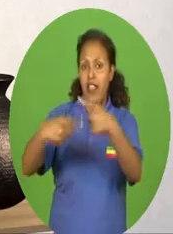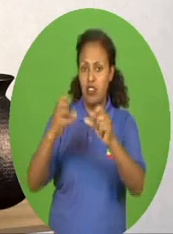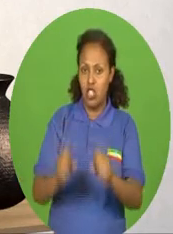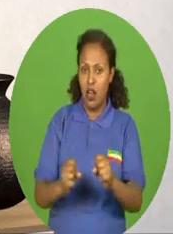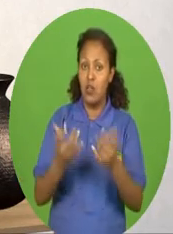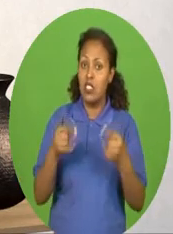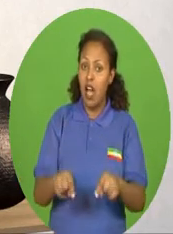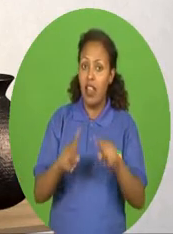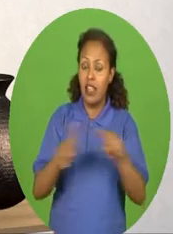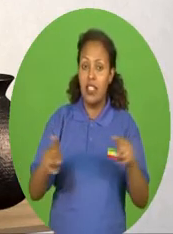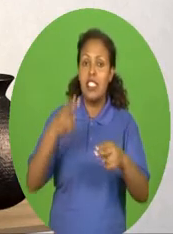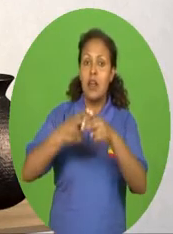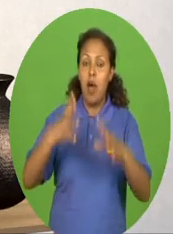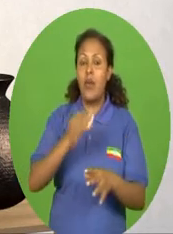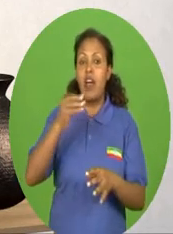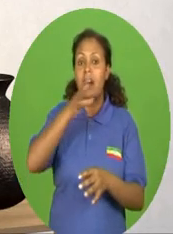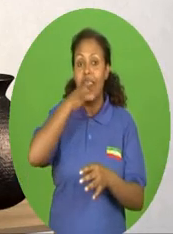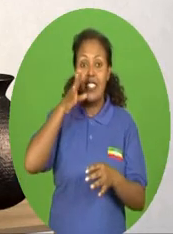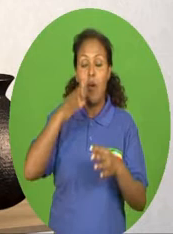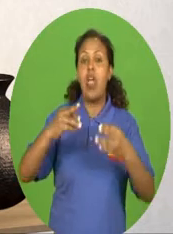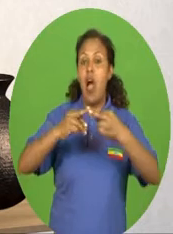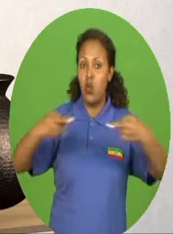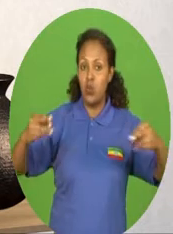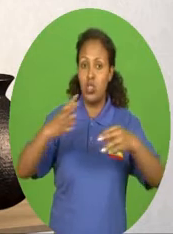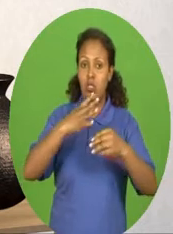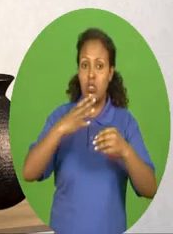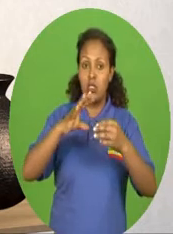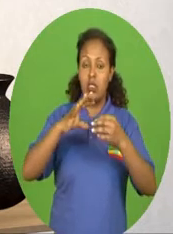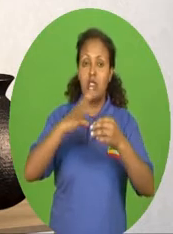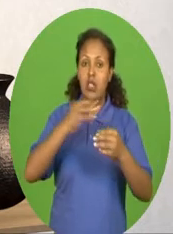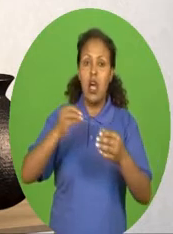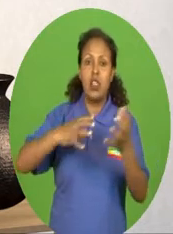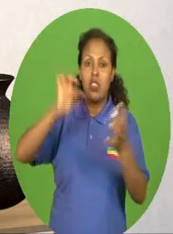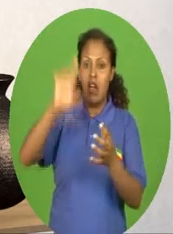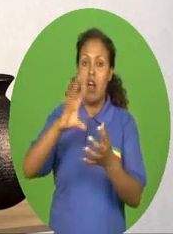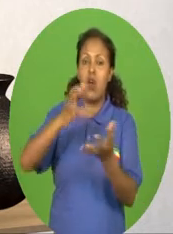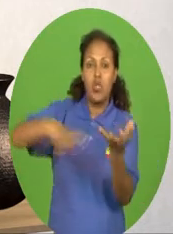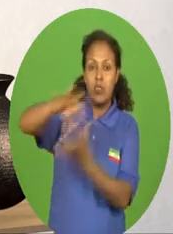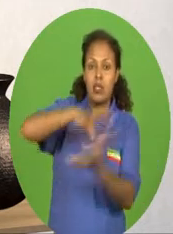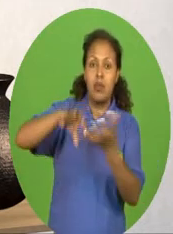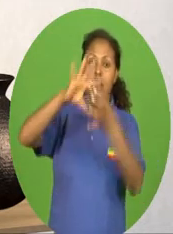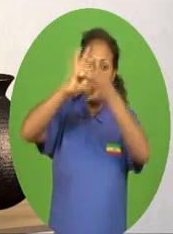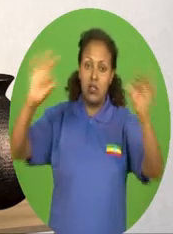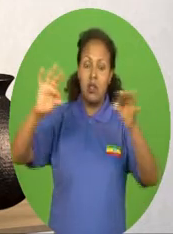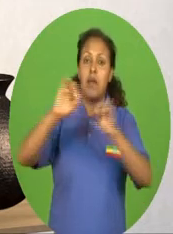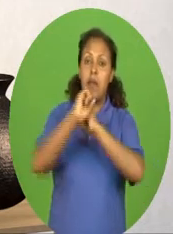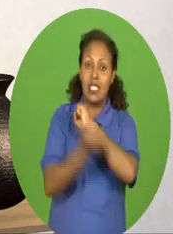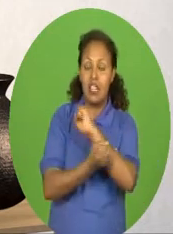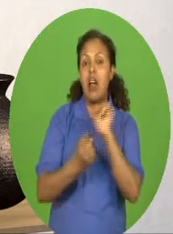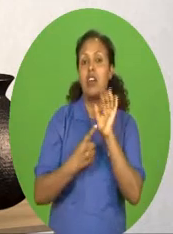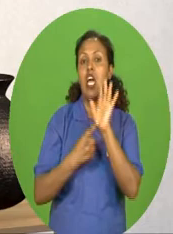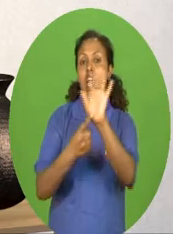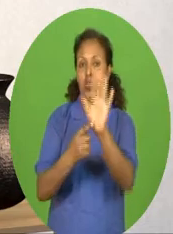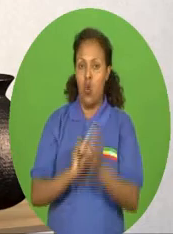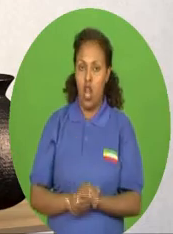ይችላሉ። ዛሬ ግን ስማዊ ሐረግና ግሳዊ ሐረግ እንዲሁም ተራና ውስብስብ አረፍተ ነገሮችን